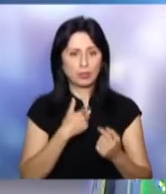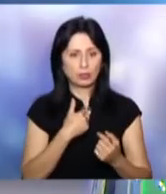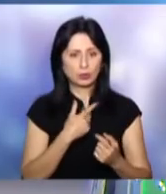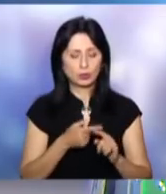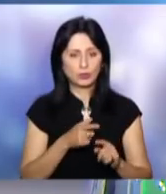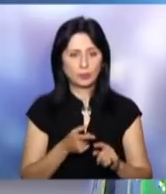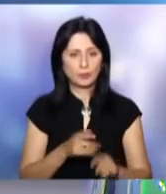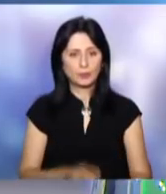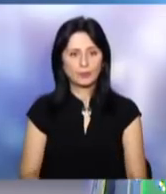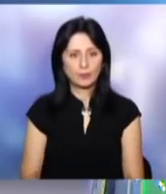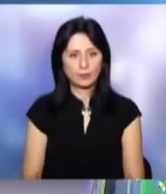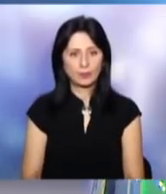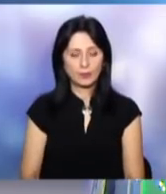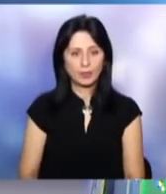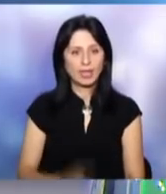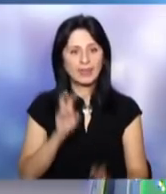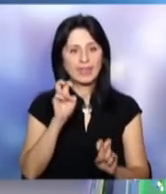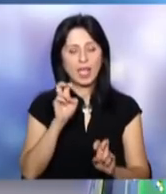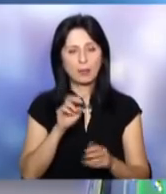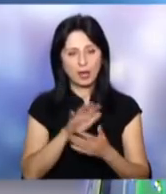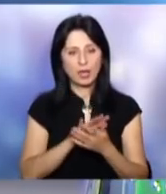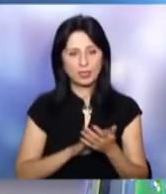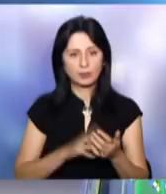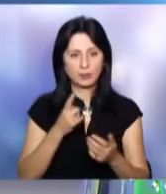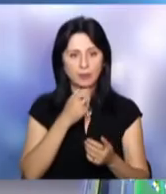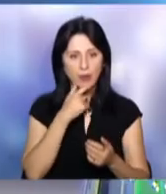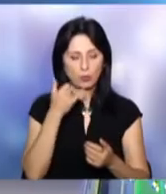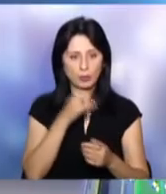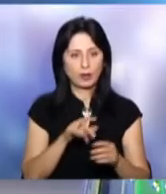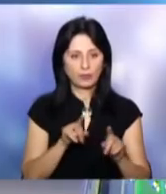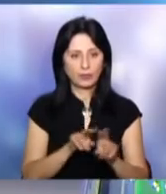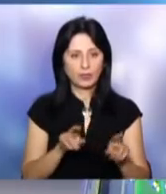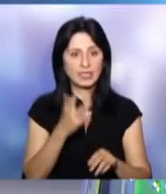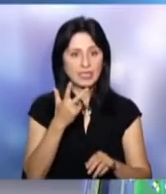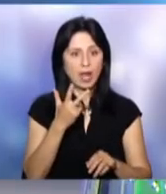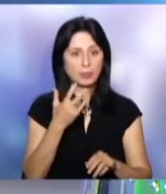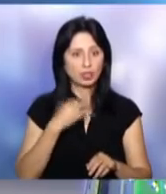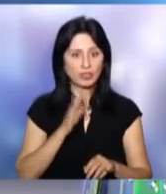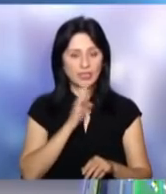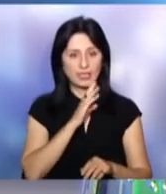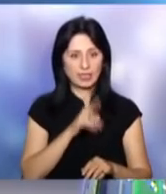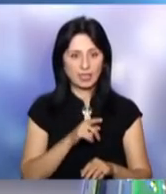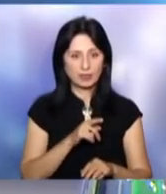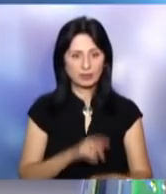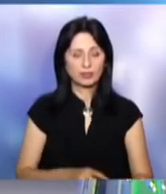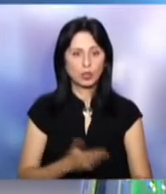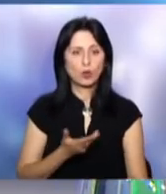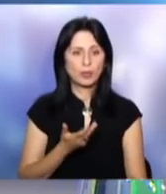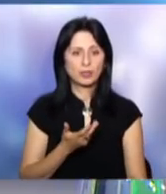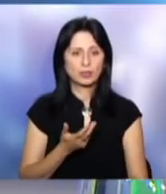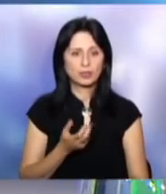ერთგვარად გაგრძელება იმ თემის, რაც ჩვენმა პირველმა მაყურებელმა წამოჭრა. სამი შვილის დედა,